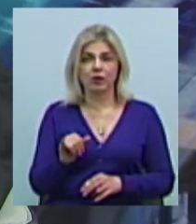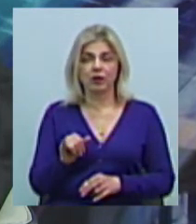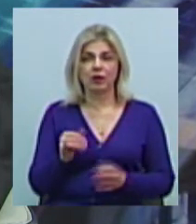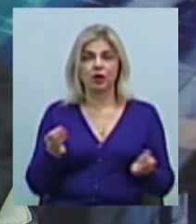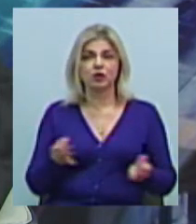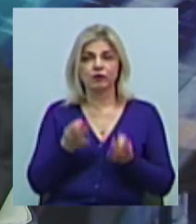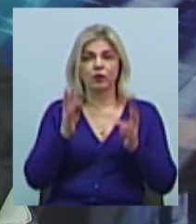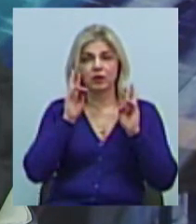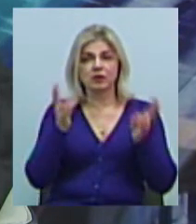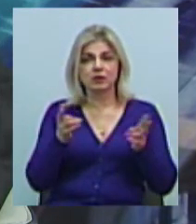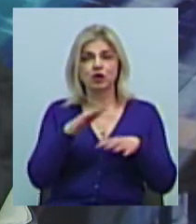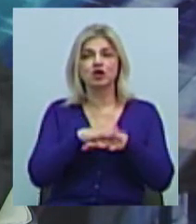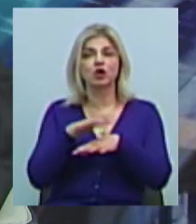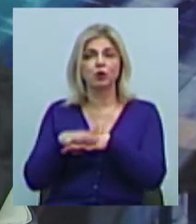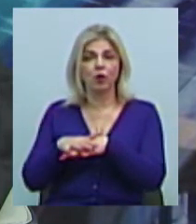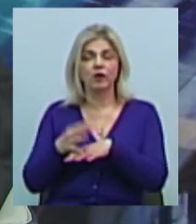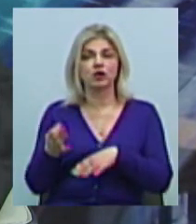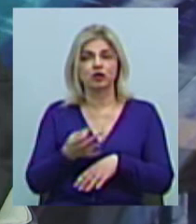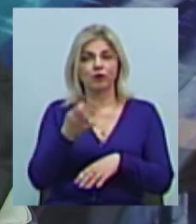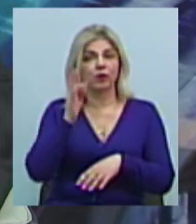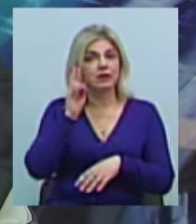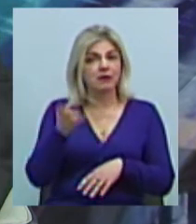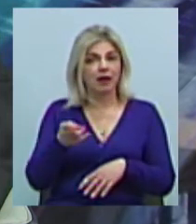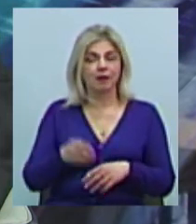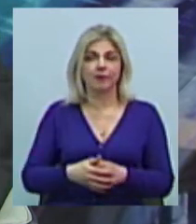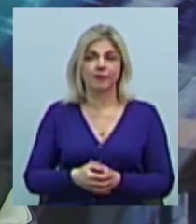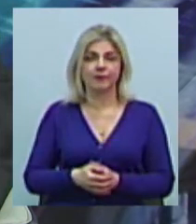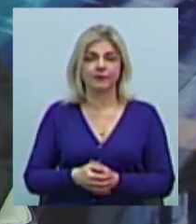не знаем, ни счетов, ничего мы не знаем.